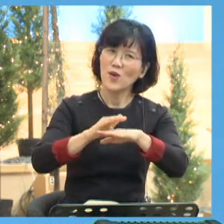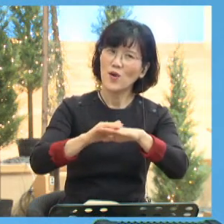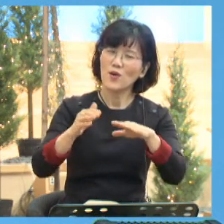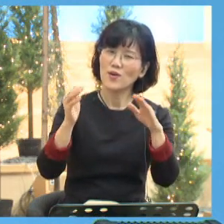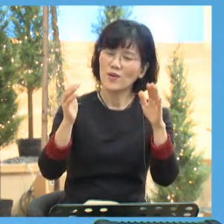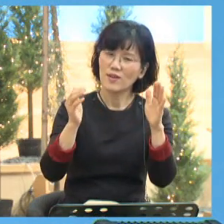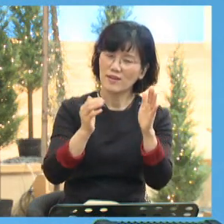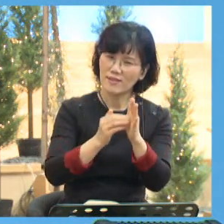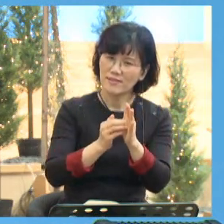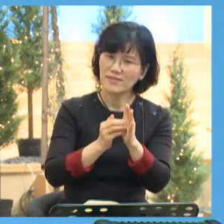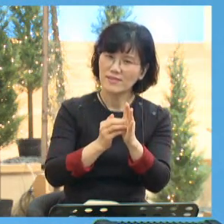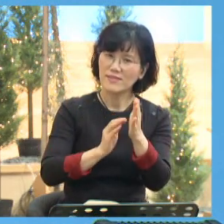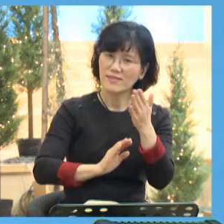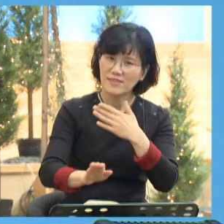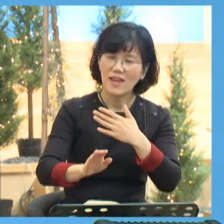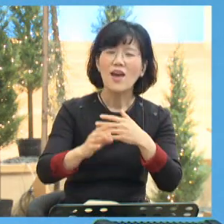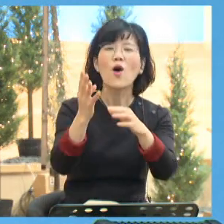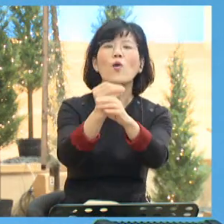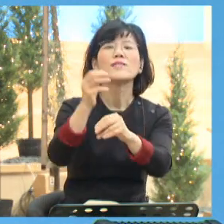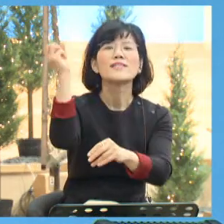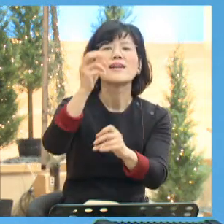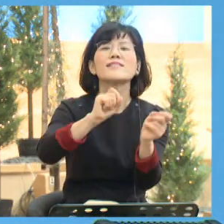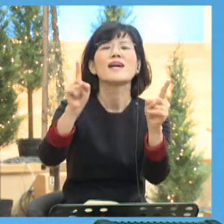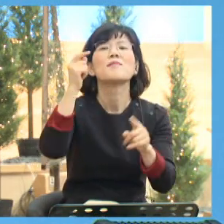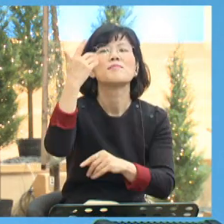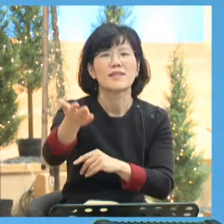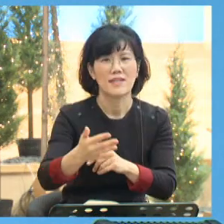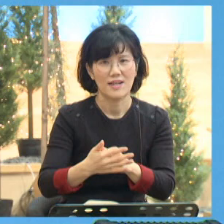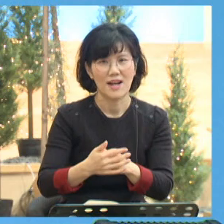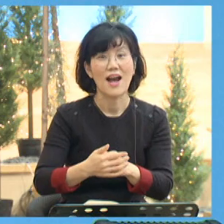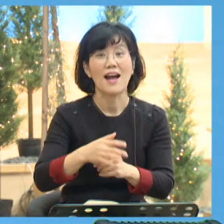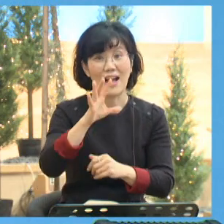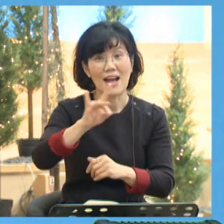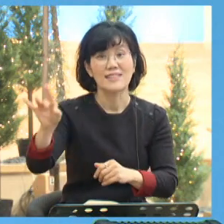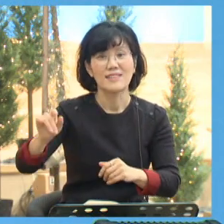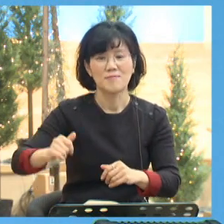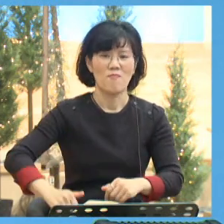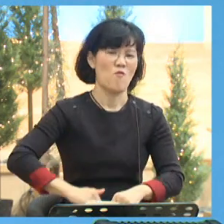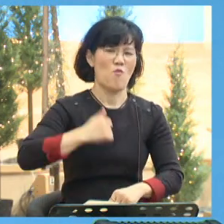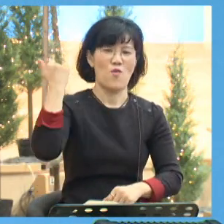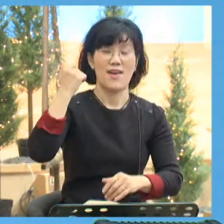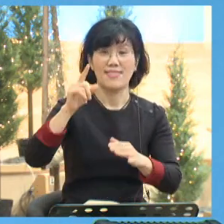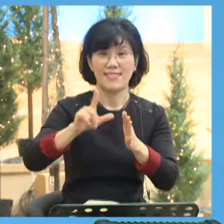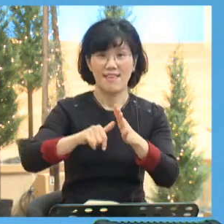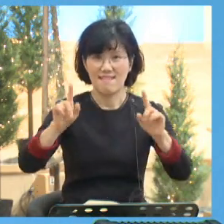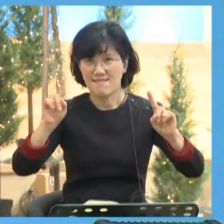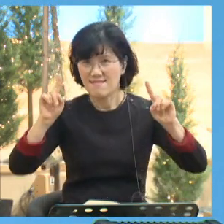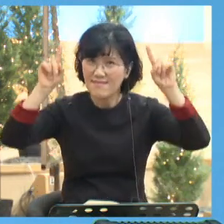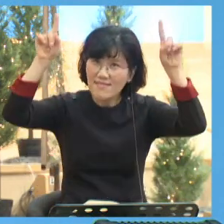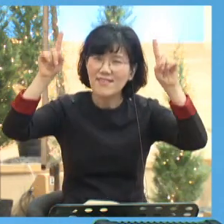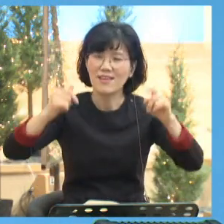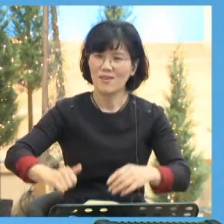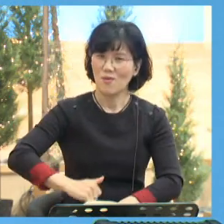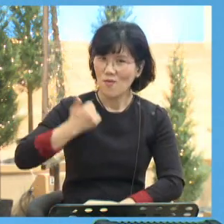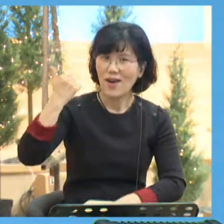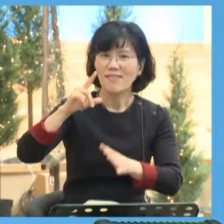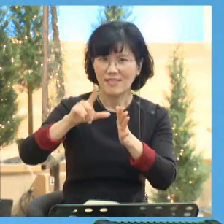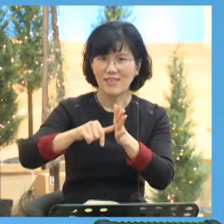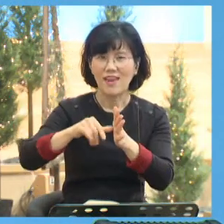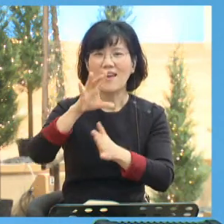이렇게 다시 다시 되살아 나게 되어 질까요 물론 열받을 때 줘 화가 나면 막 열받으면 그렇게 되어